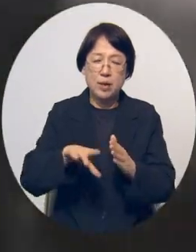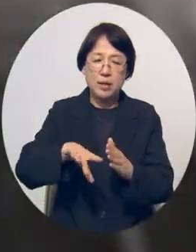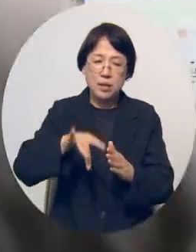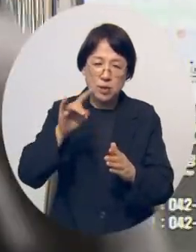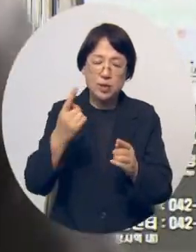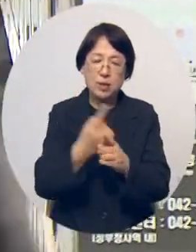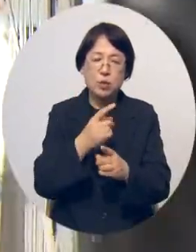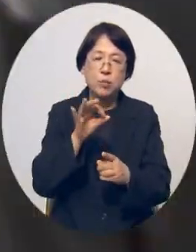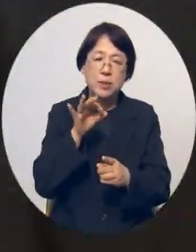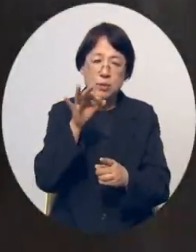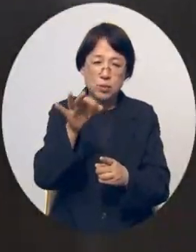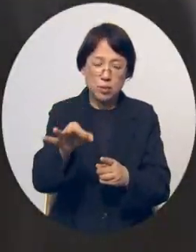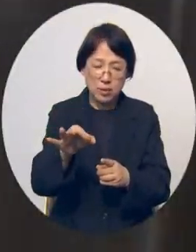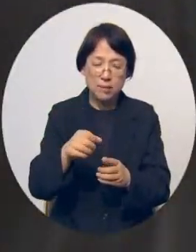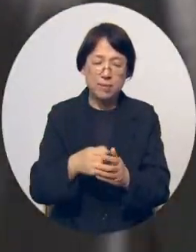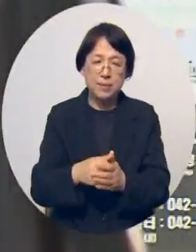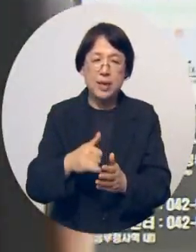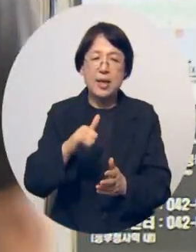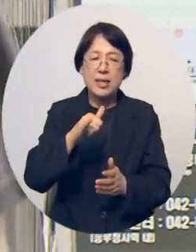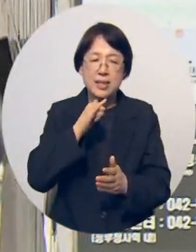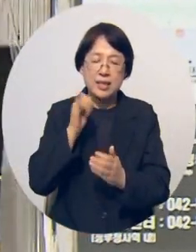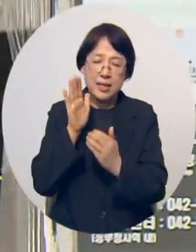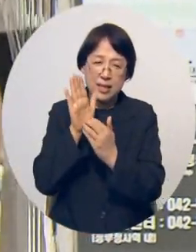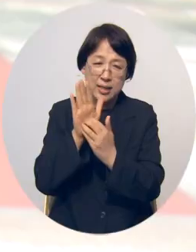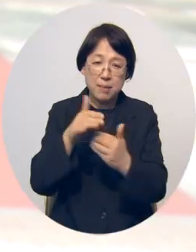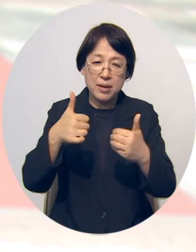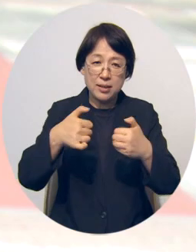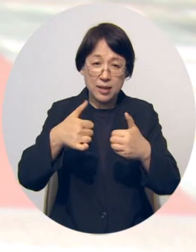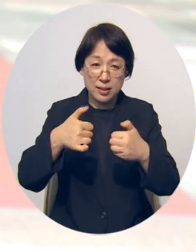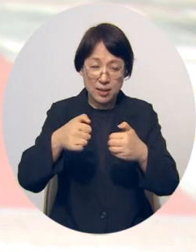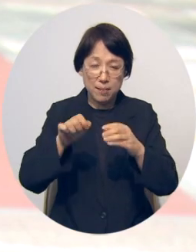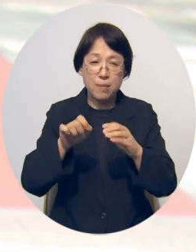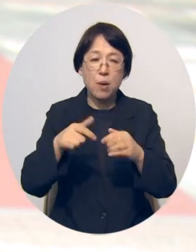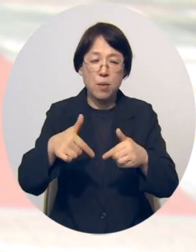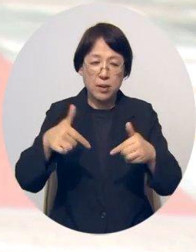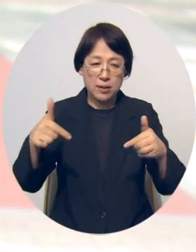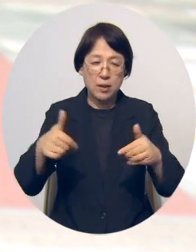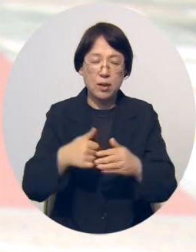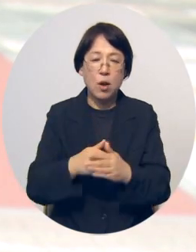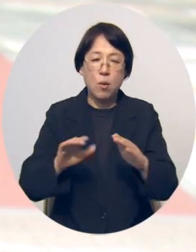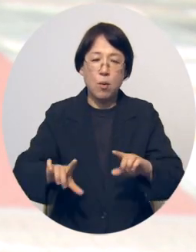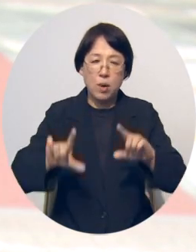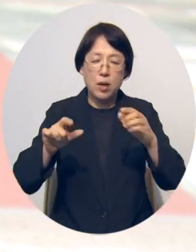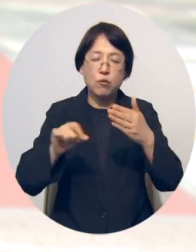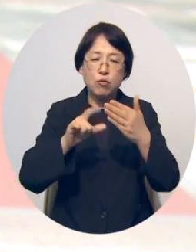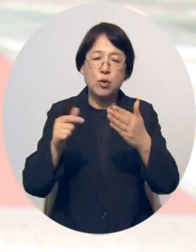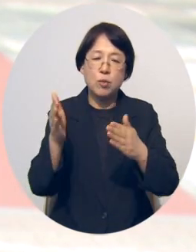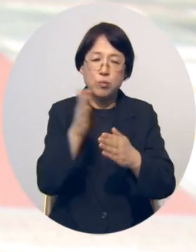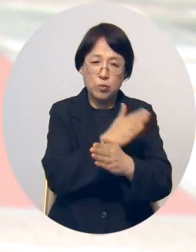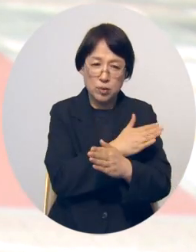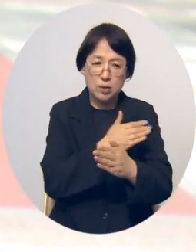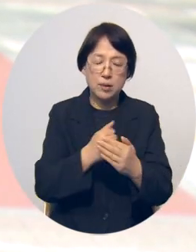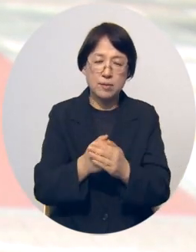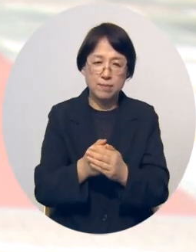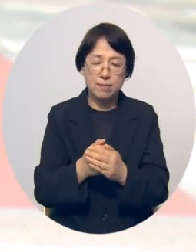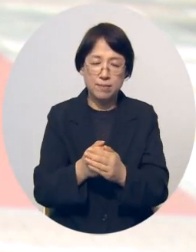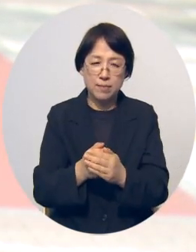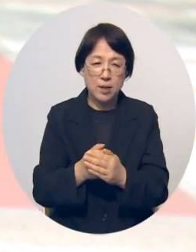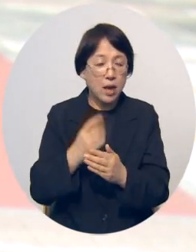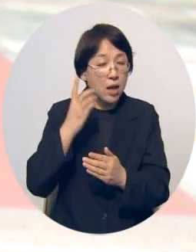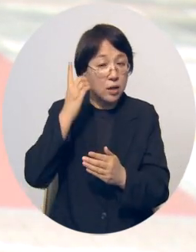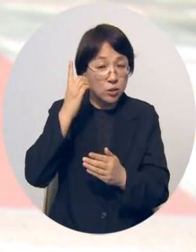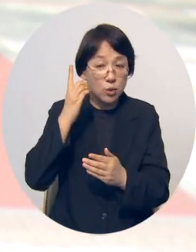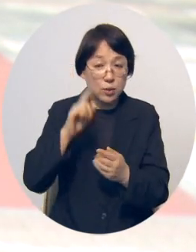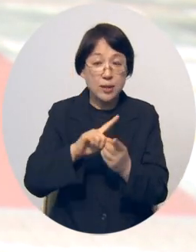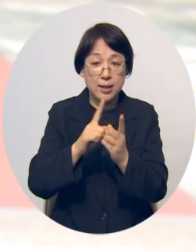상담 중심이었던 자살예방 상담 창구도 확대합니다 올해 9월부터는 전화보다 텍스트를 선호하는 청년층의 특성을